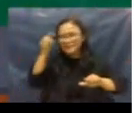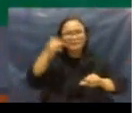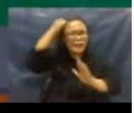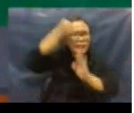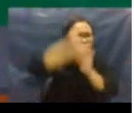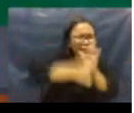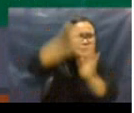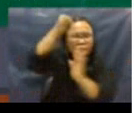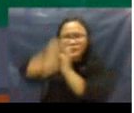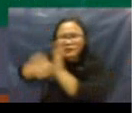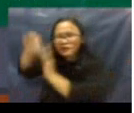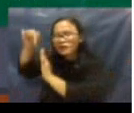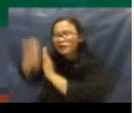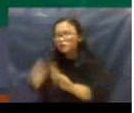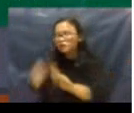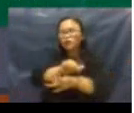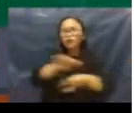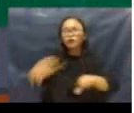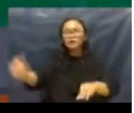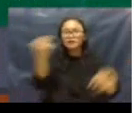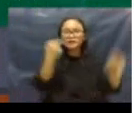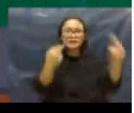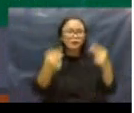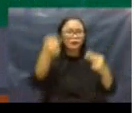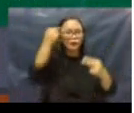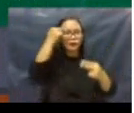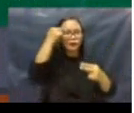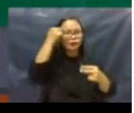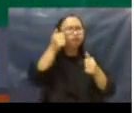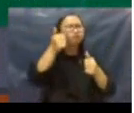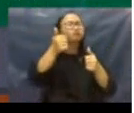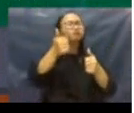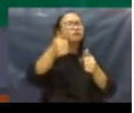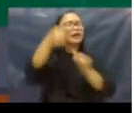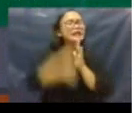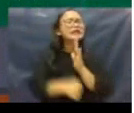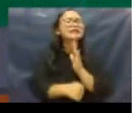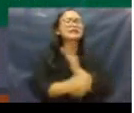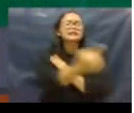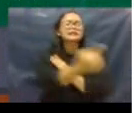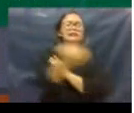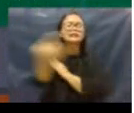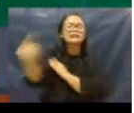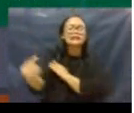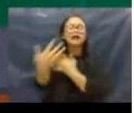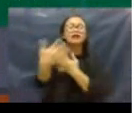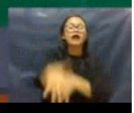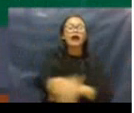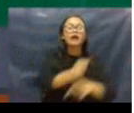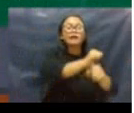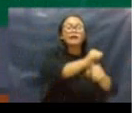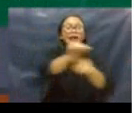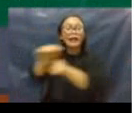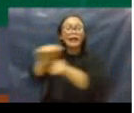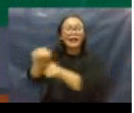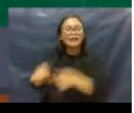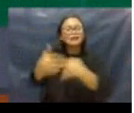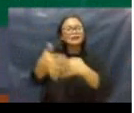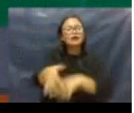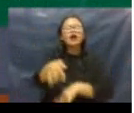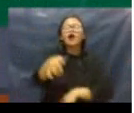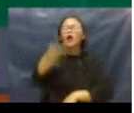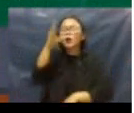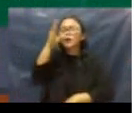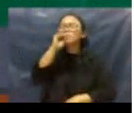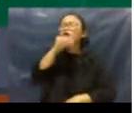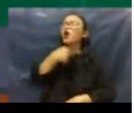juga akan semakin kritis terhadap pikirannya sendiri. Nah, di sini mereka akan terlatih untuk menyadari gagasan mereka